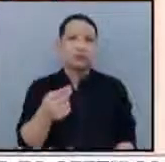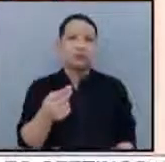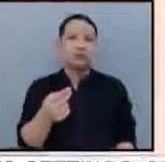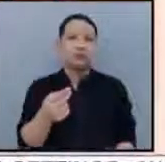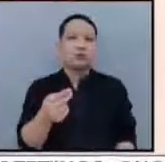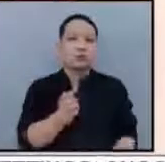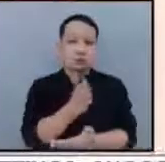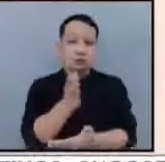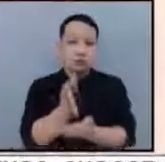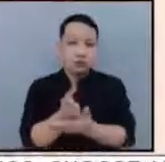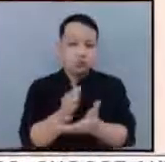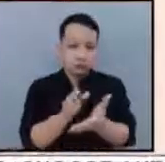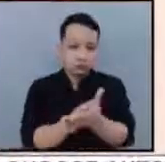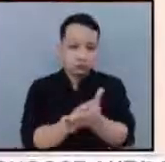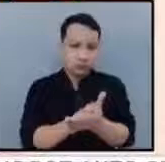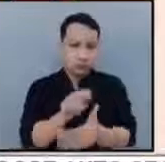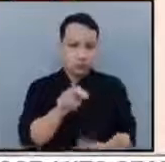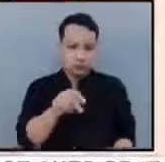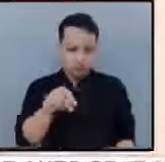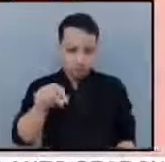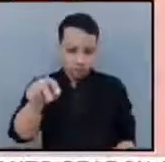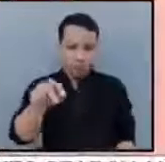get there. So,